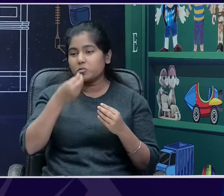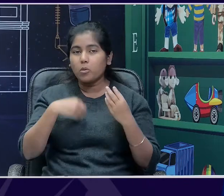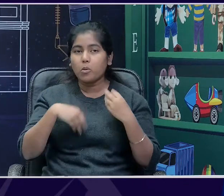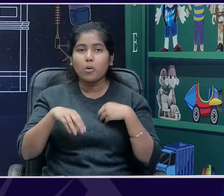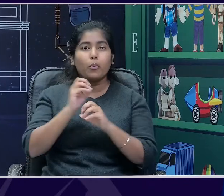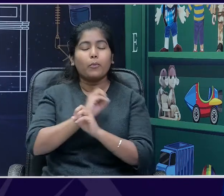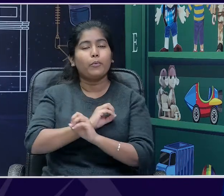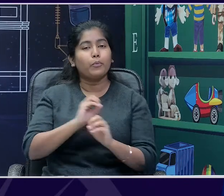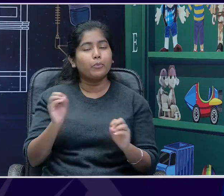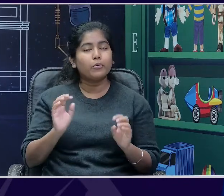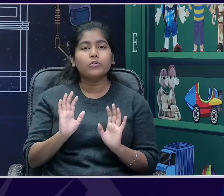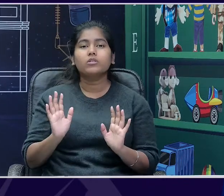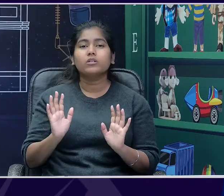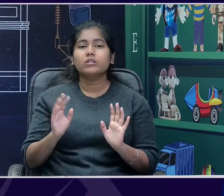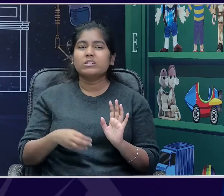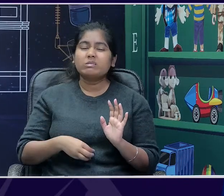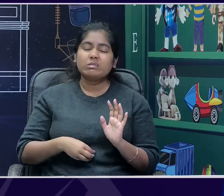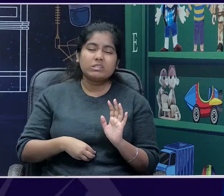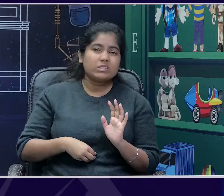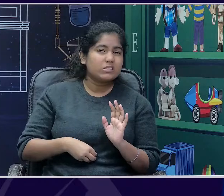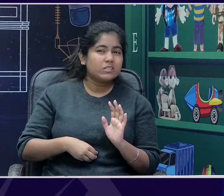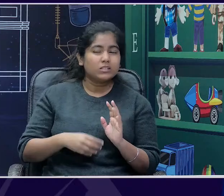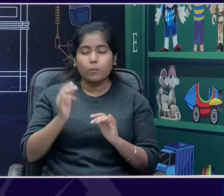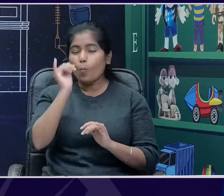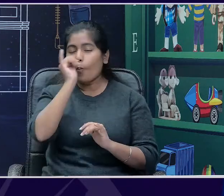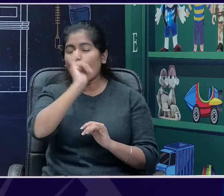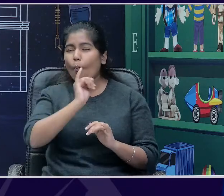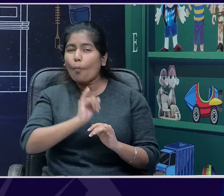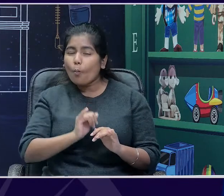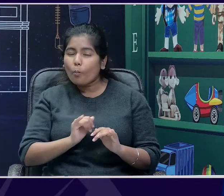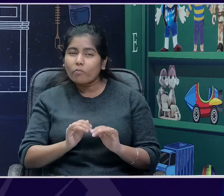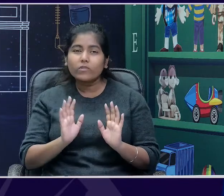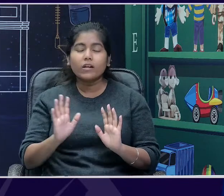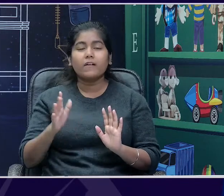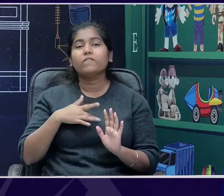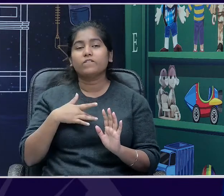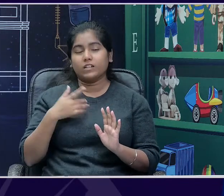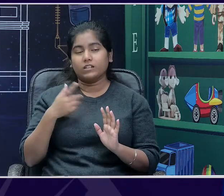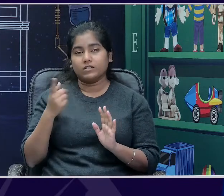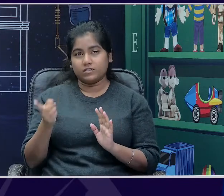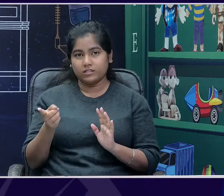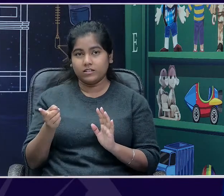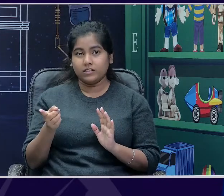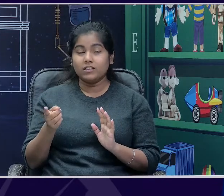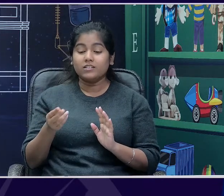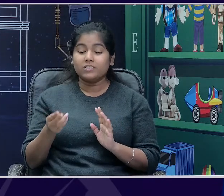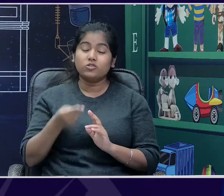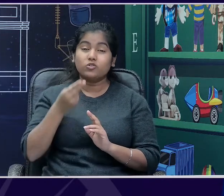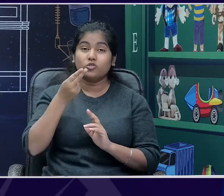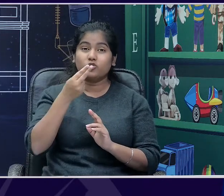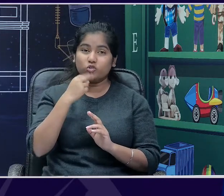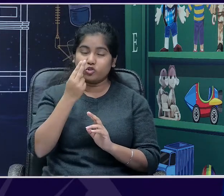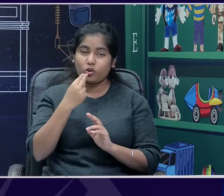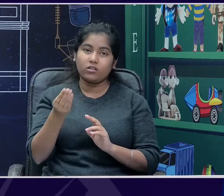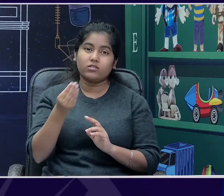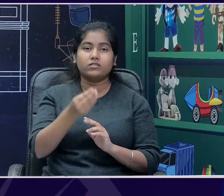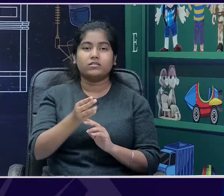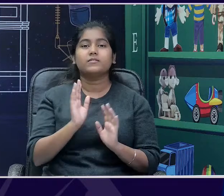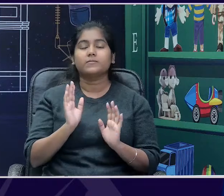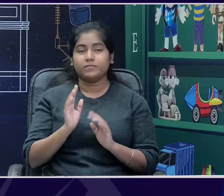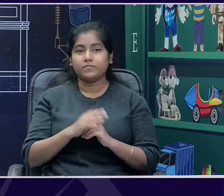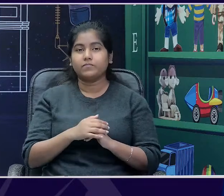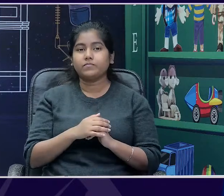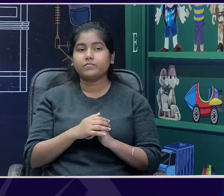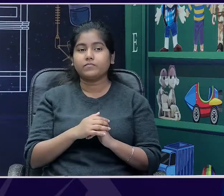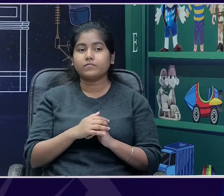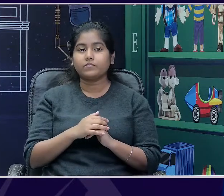बहुत भूखे हैं, बिल्कुल he was very skinny, बड़े पतले कमजोर हैं. That's why he did those acts. Okay.